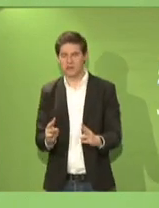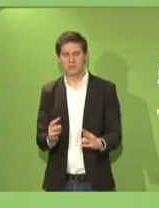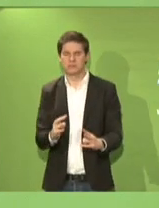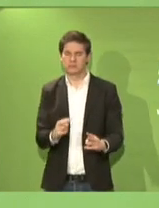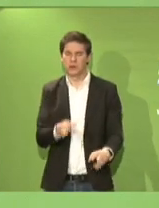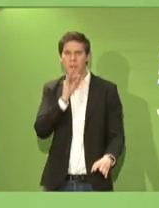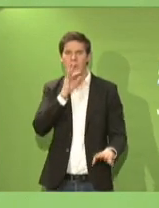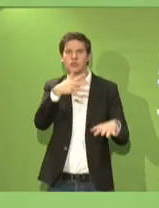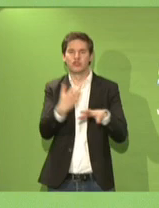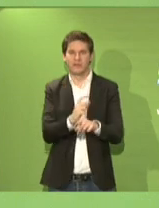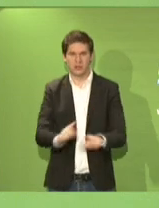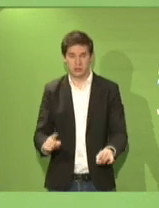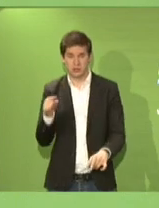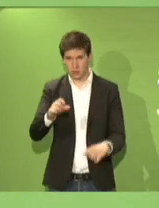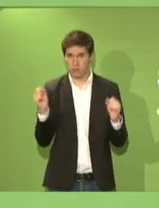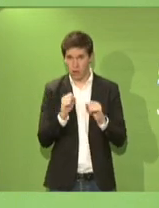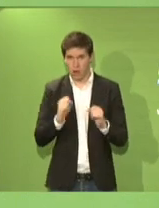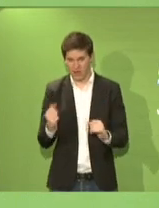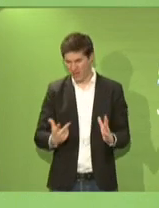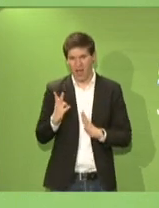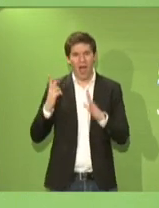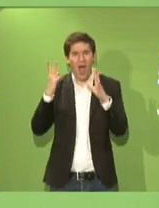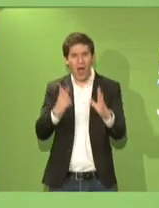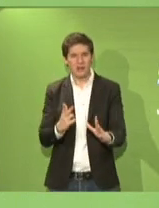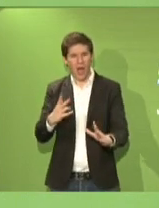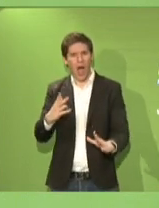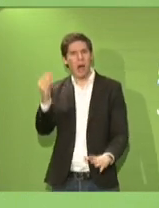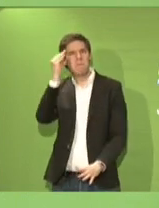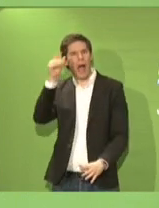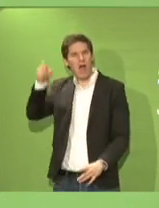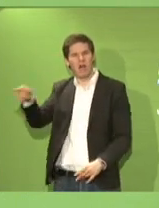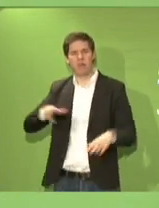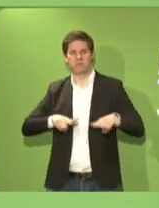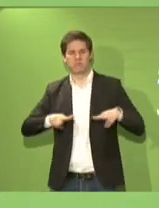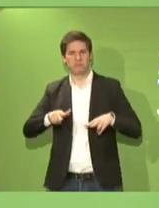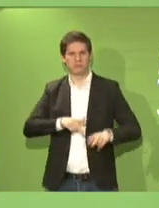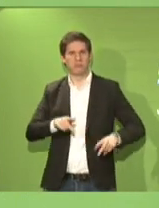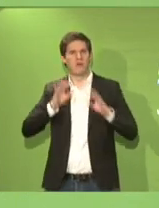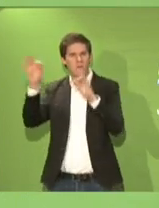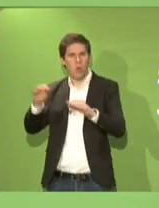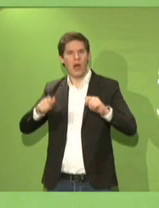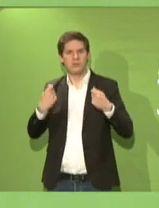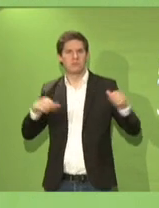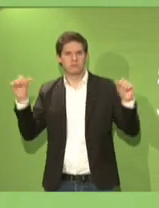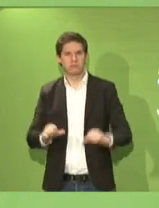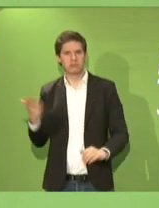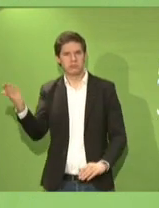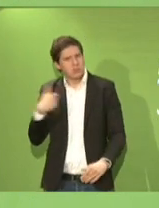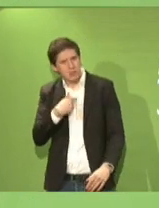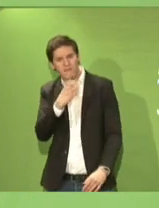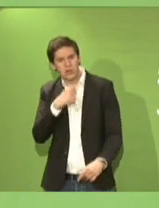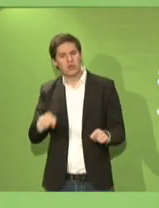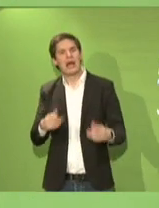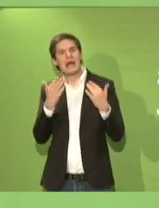eine niederschmetternde Klimabilanz für 8 Jahre Kanzlerin Merkel, liebe Freundinnen und Freunde. Wir wollen, dass der Klimaschutz